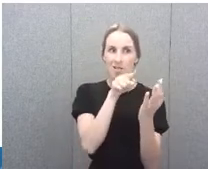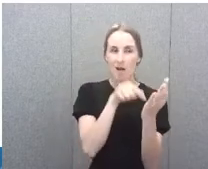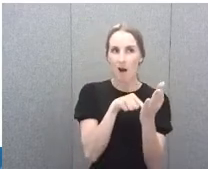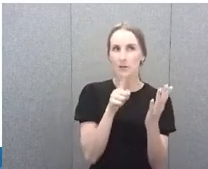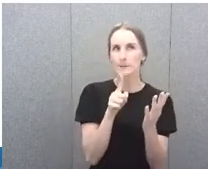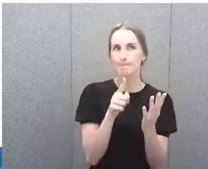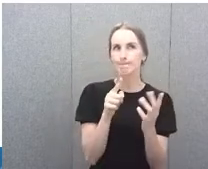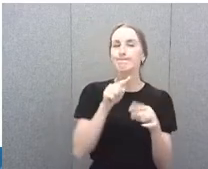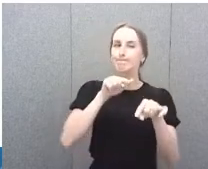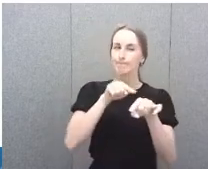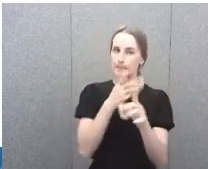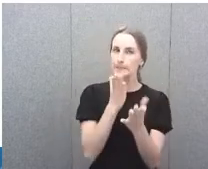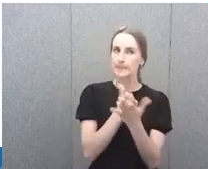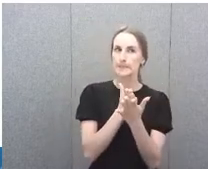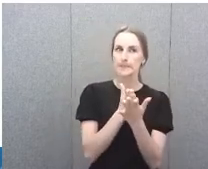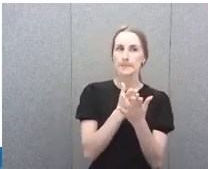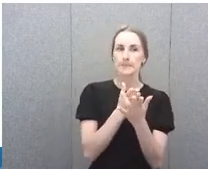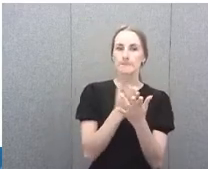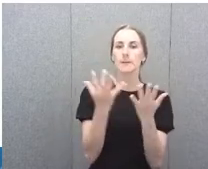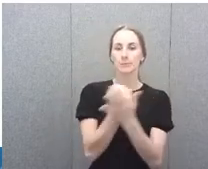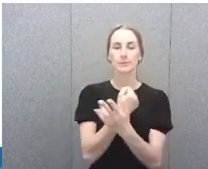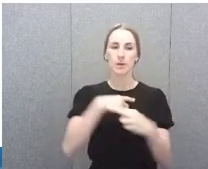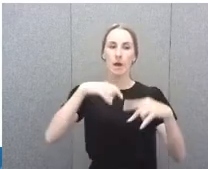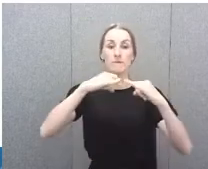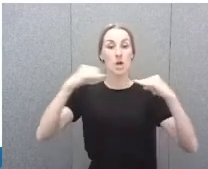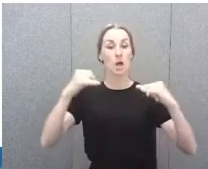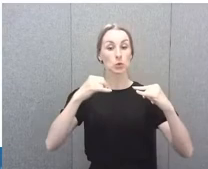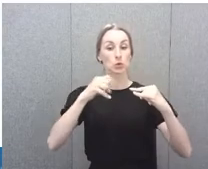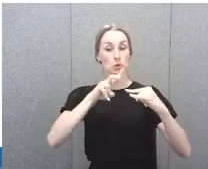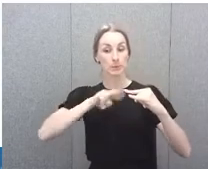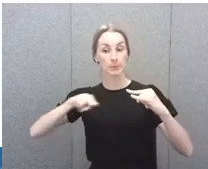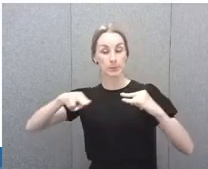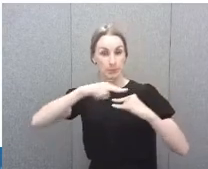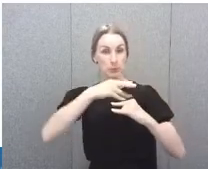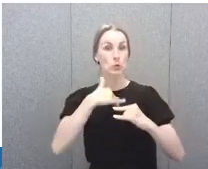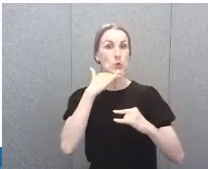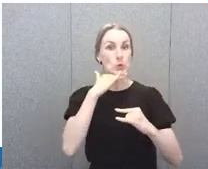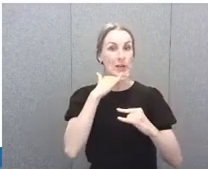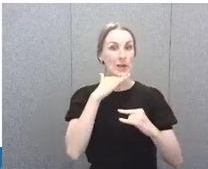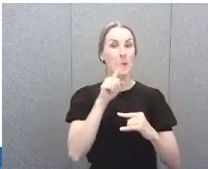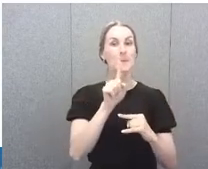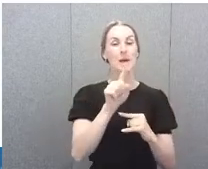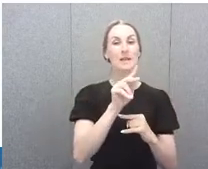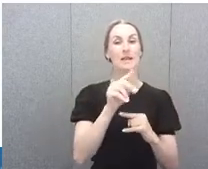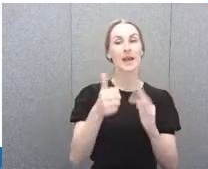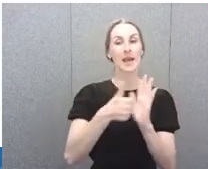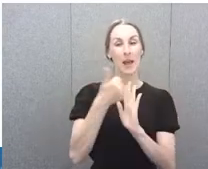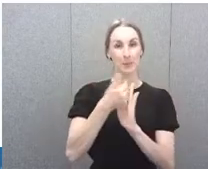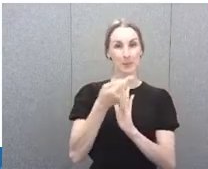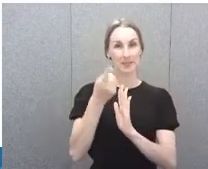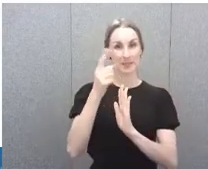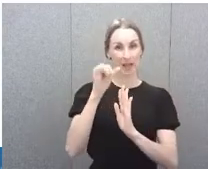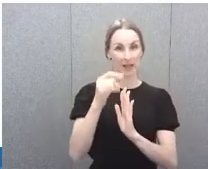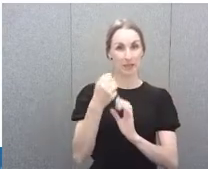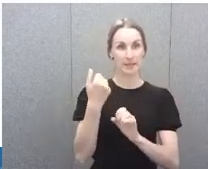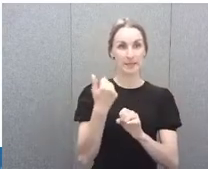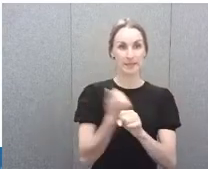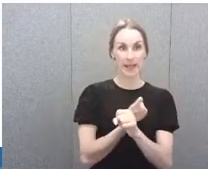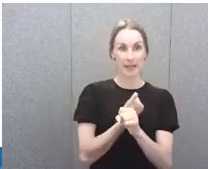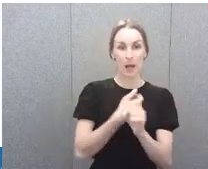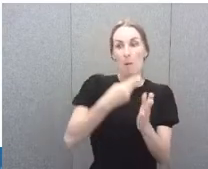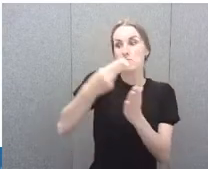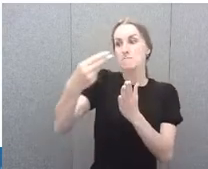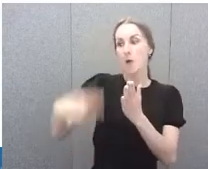может быть, еще больше заострить этот вопрос. Иногда места за столом вроде и достаточно, Но вот как говорила Даля, когда